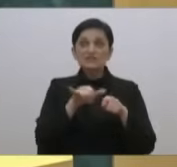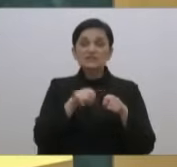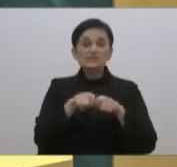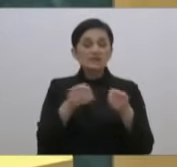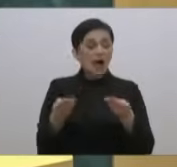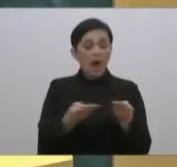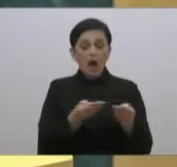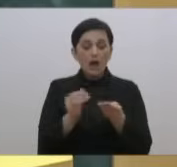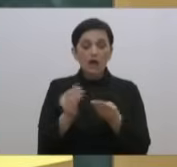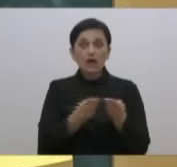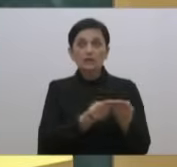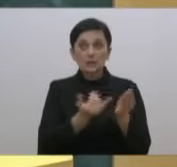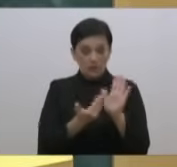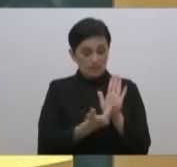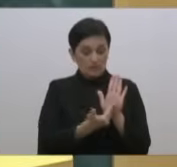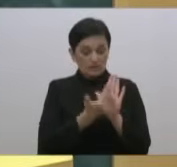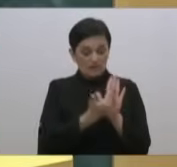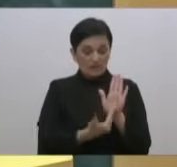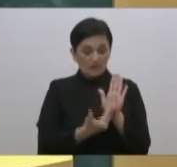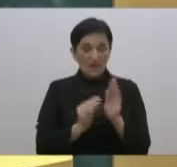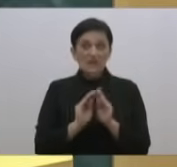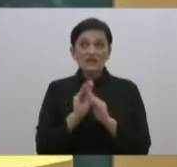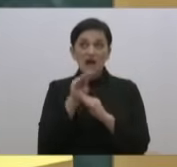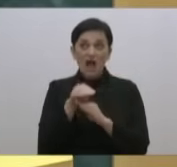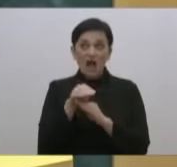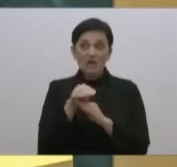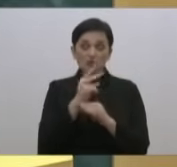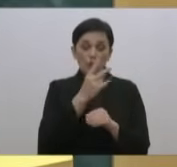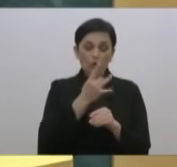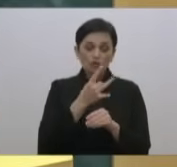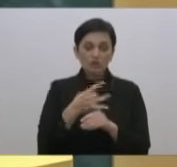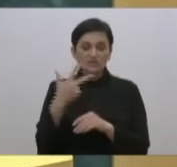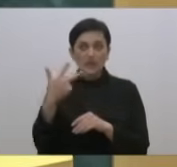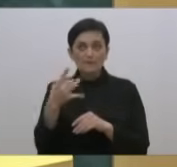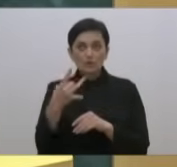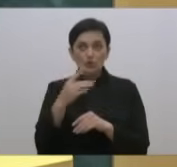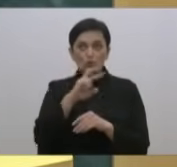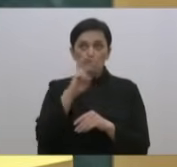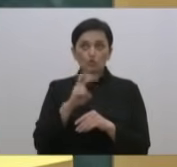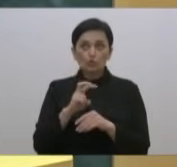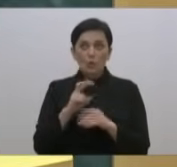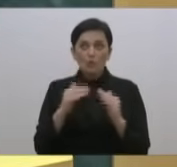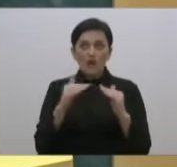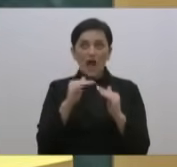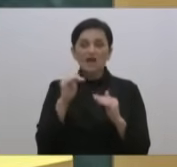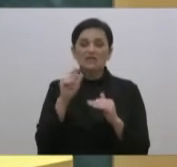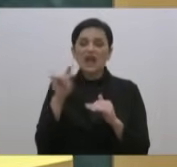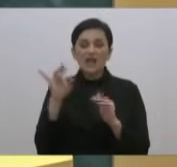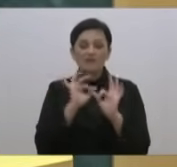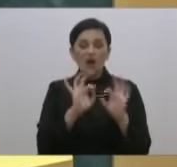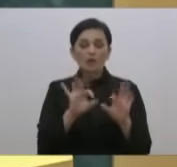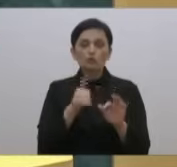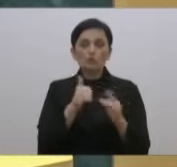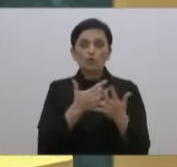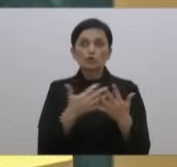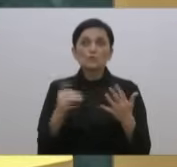სად უნდა წაიღოთ? ეს აი რა უნდა უყოთ ახლა ამას? გაიზარდა ერთ შემთხვევაში თითქმის ორჯერ, მეორე შემთხვევაში სამჯერ დოლარში არ შეთავაზე მაგიხსნათ როგორ